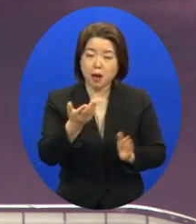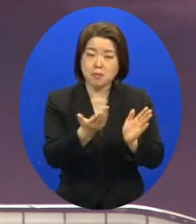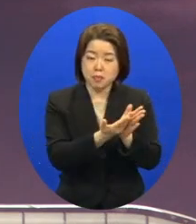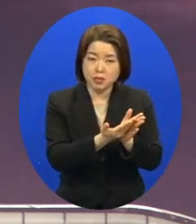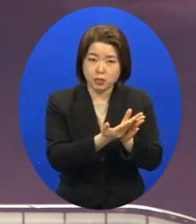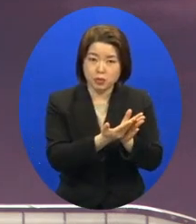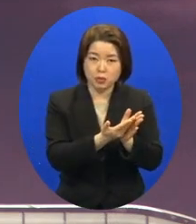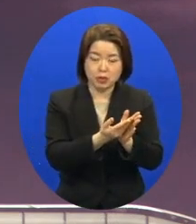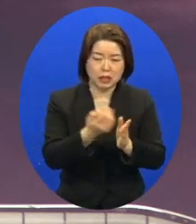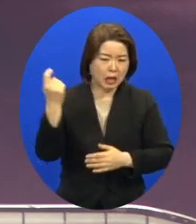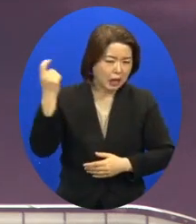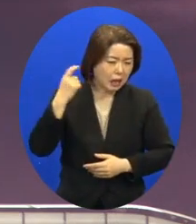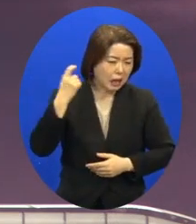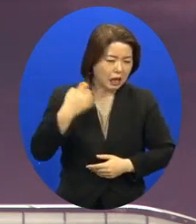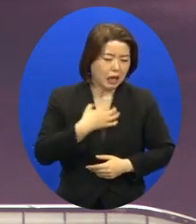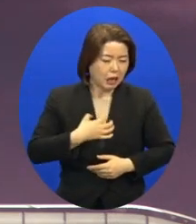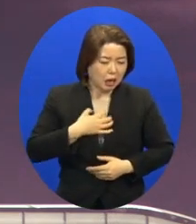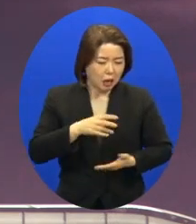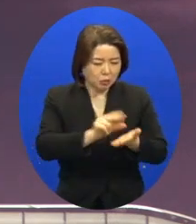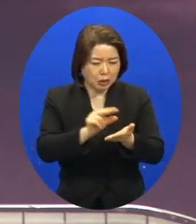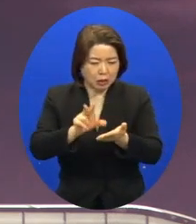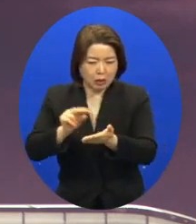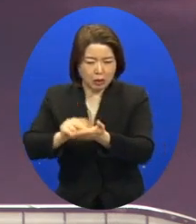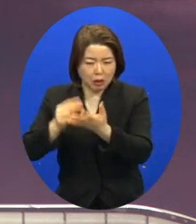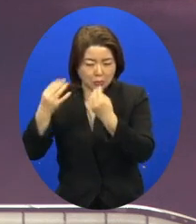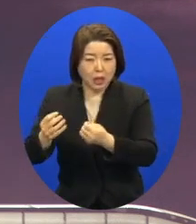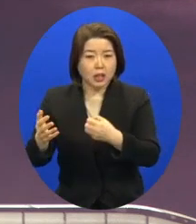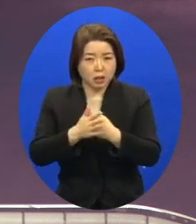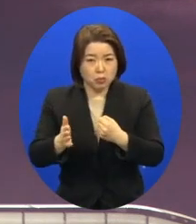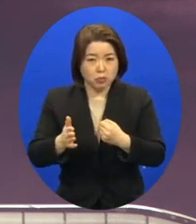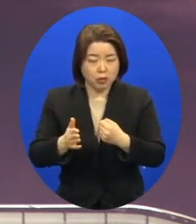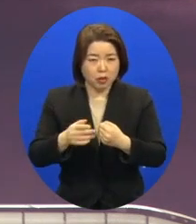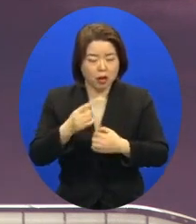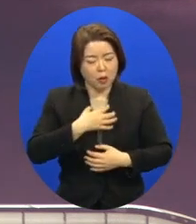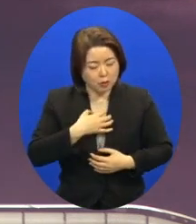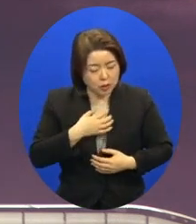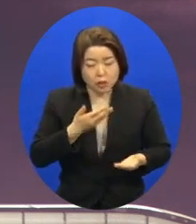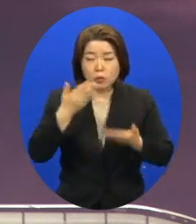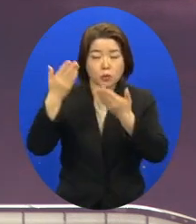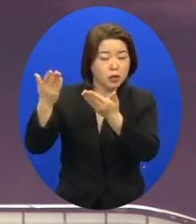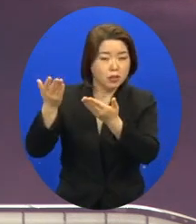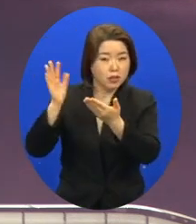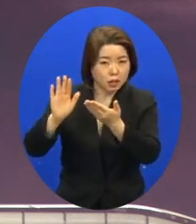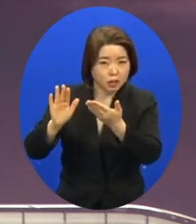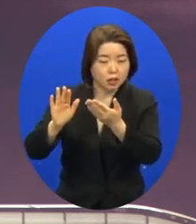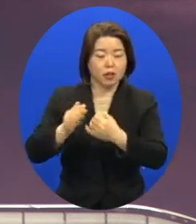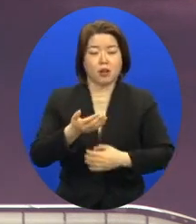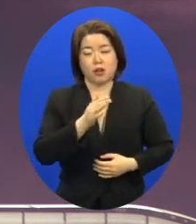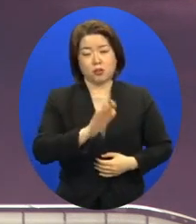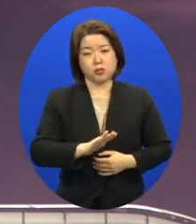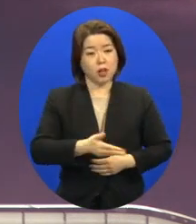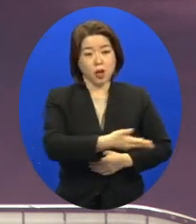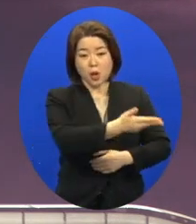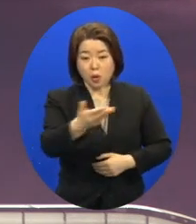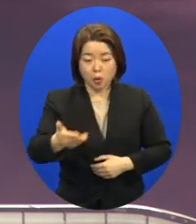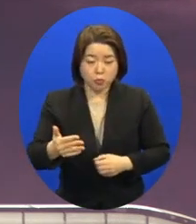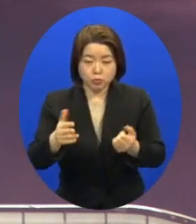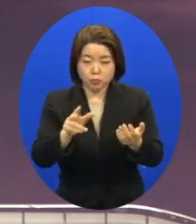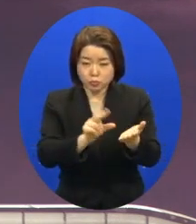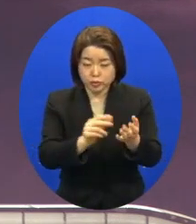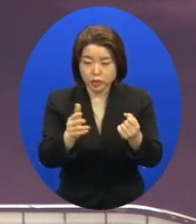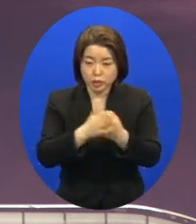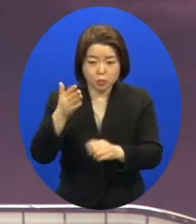맞아요. 들려온 소식은 걱정스러운 소식입니다. 그런데 여러분의 일로 하나님께 감사를